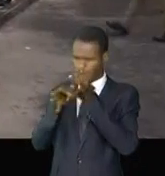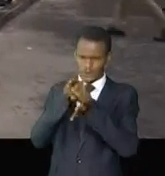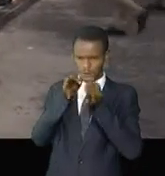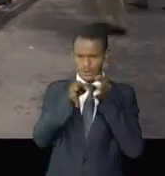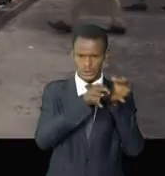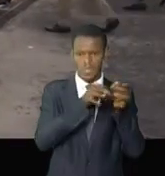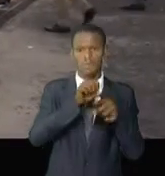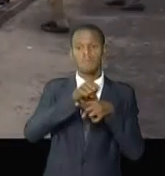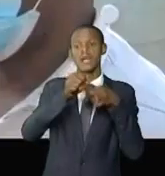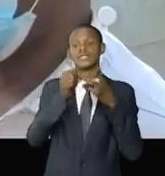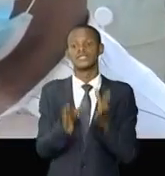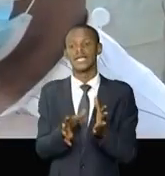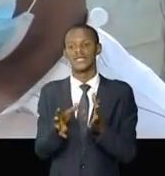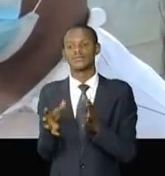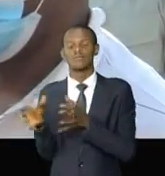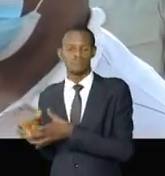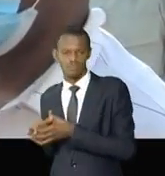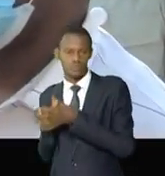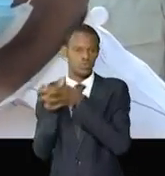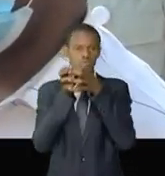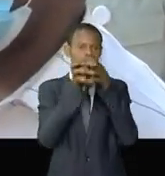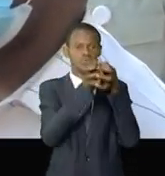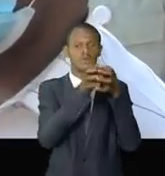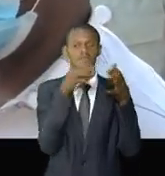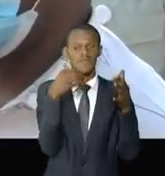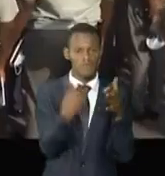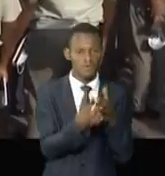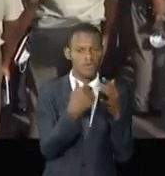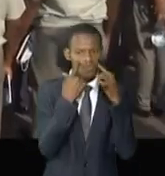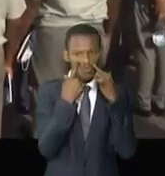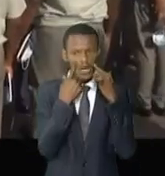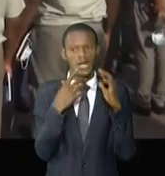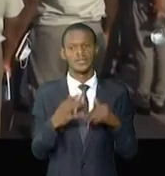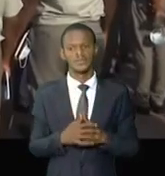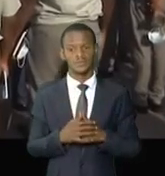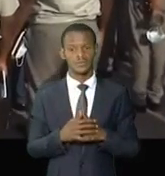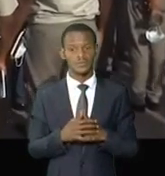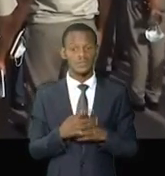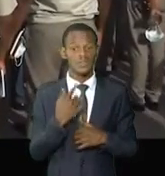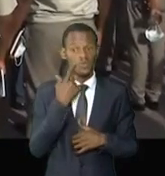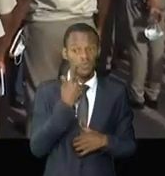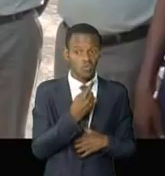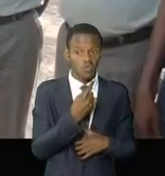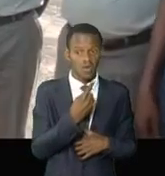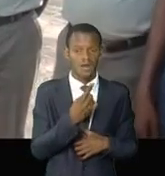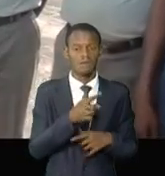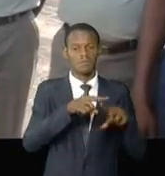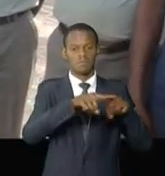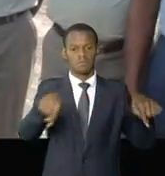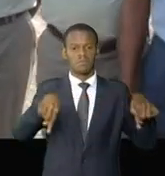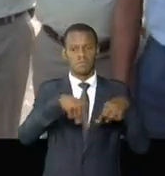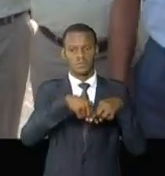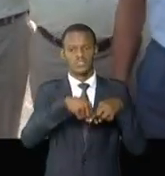leur curiosité jusqu'au fonctionnement de cartes de reportage. Trois studios sont en activité et la radio-télévision